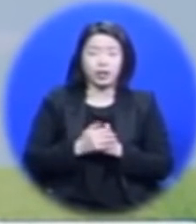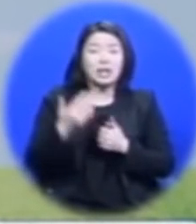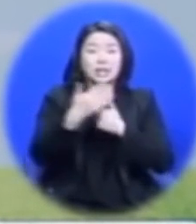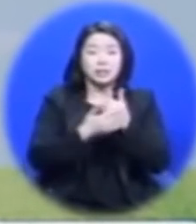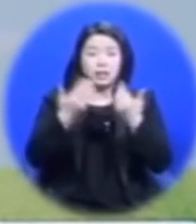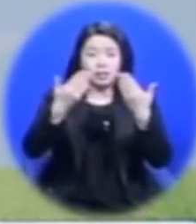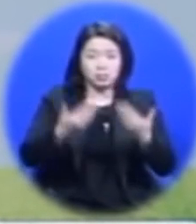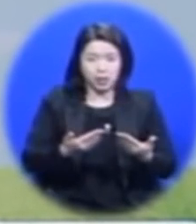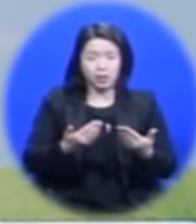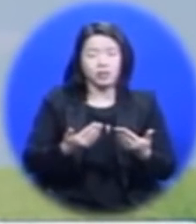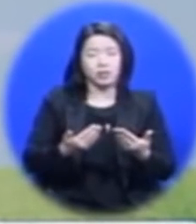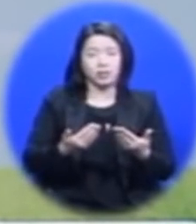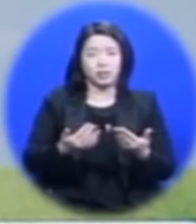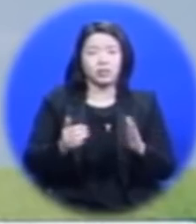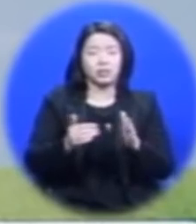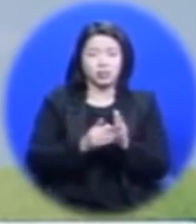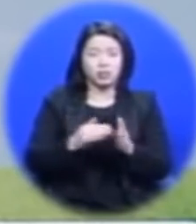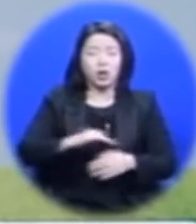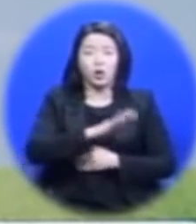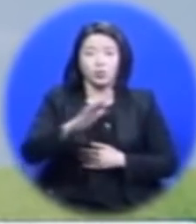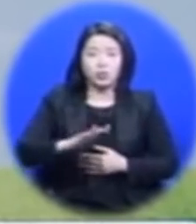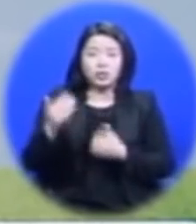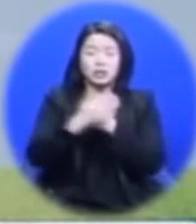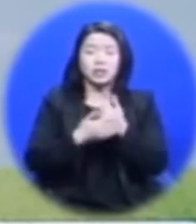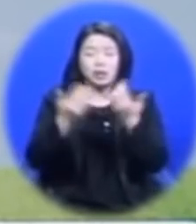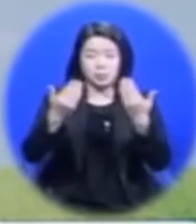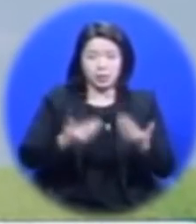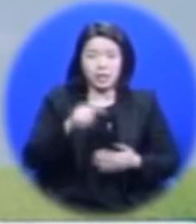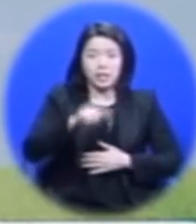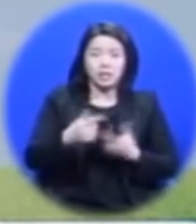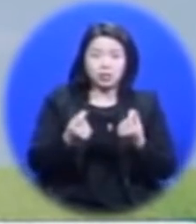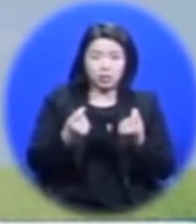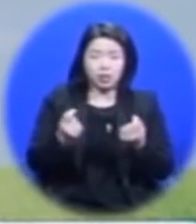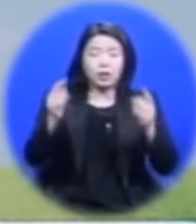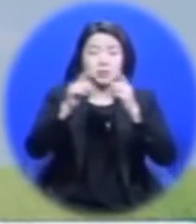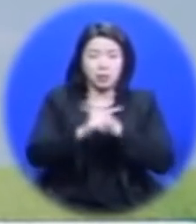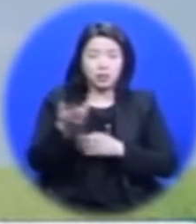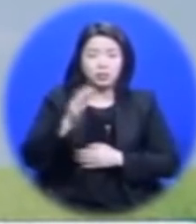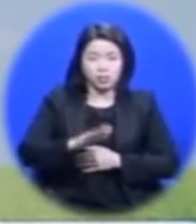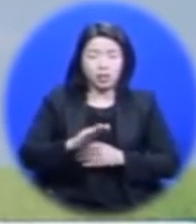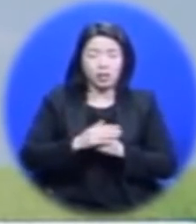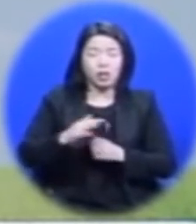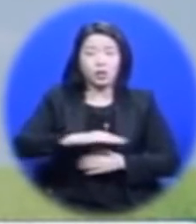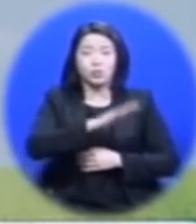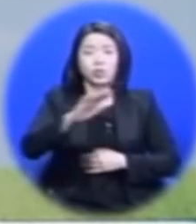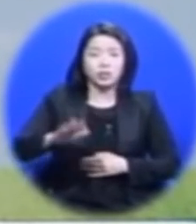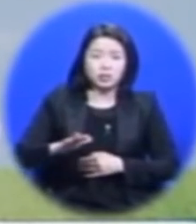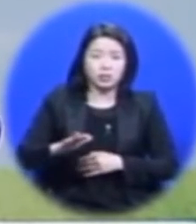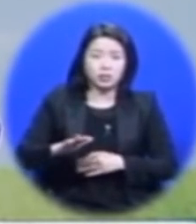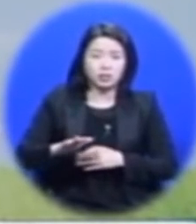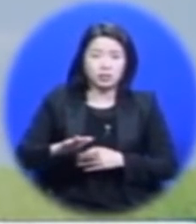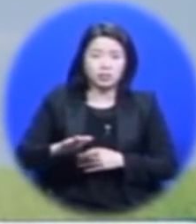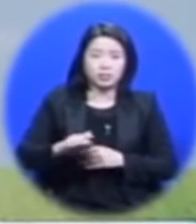은혜를 받아놓고, 우리가 은혜 받아서 이렇게 되어놓고 우리는